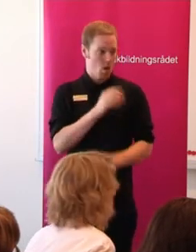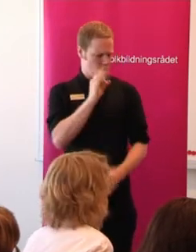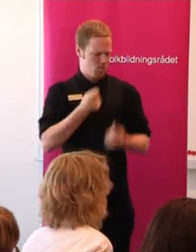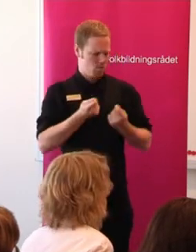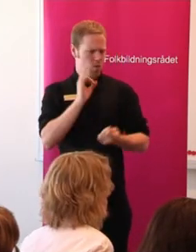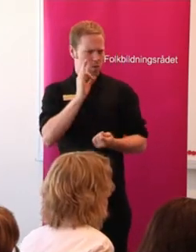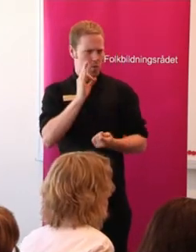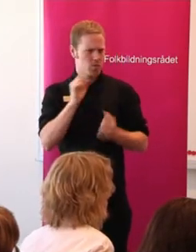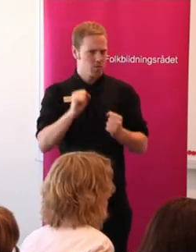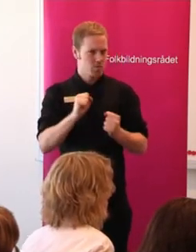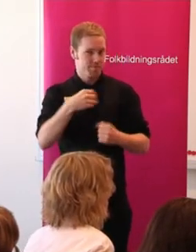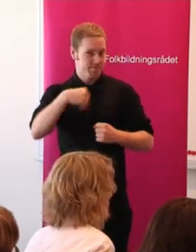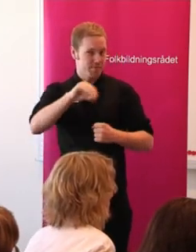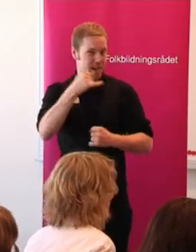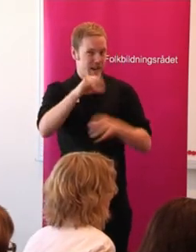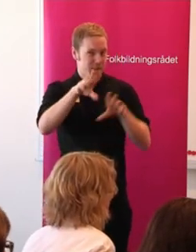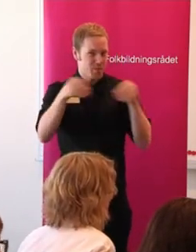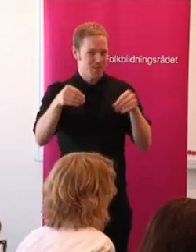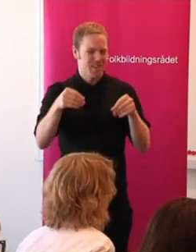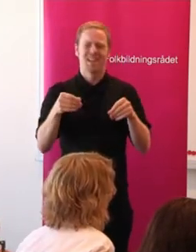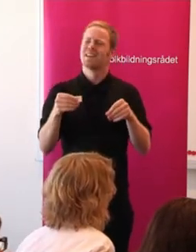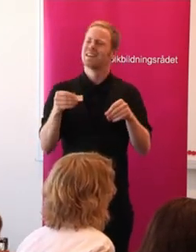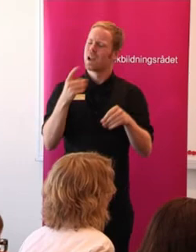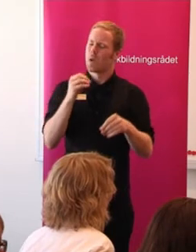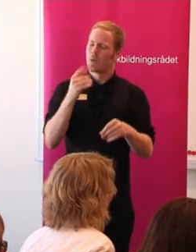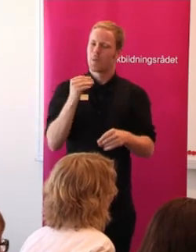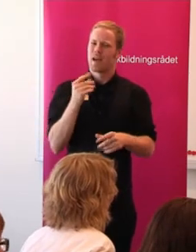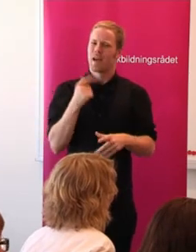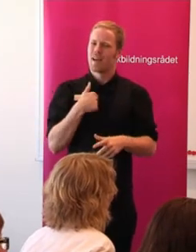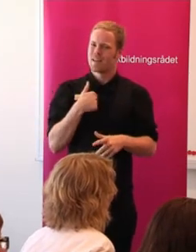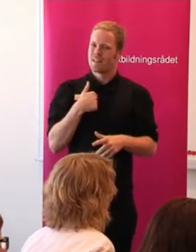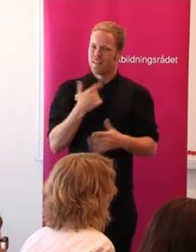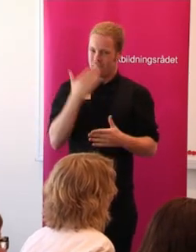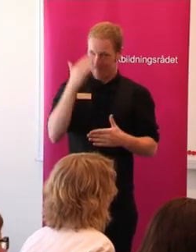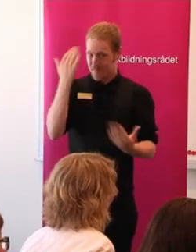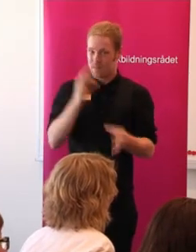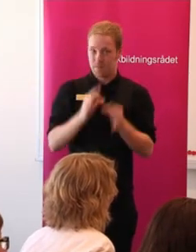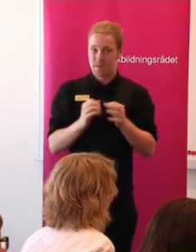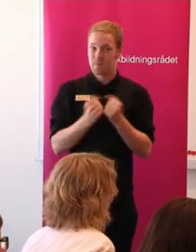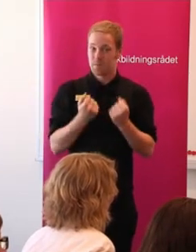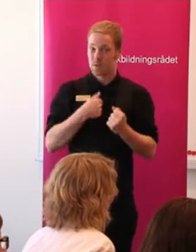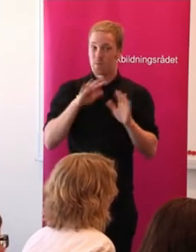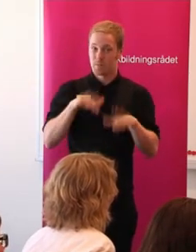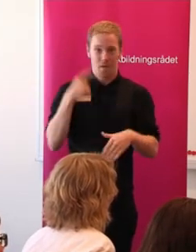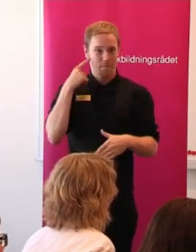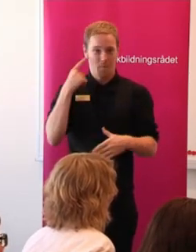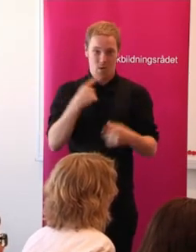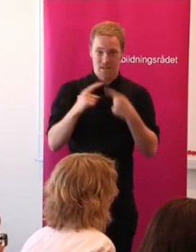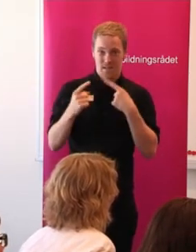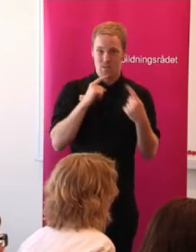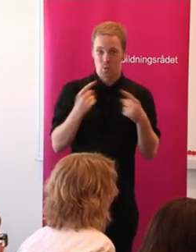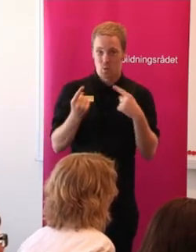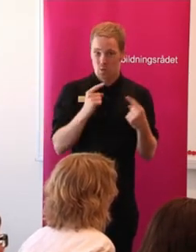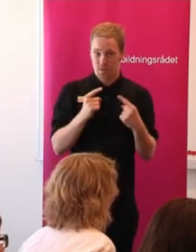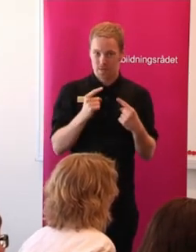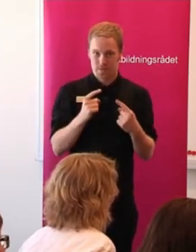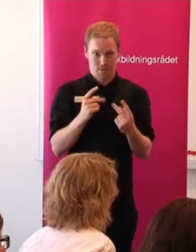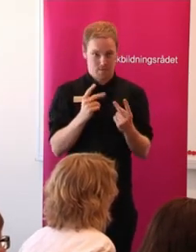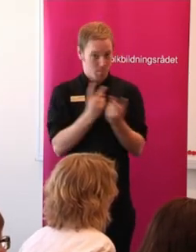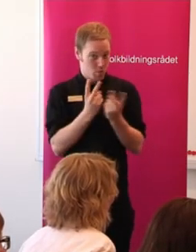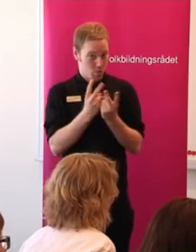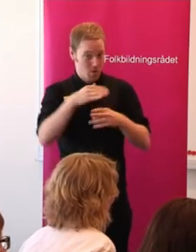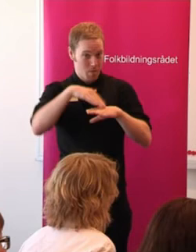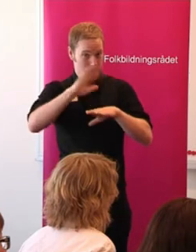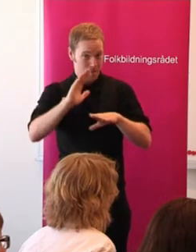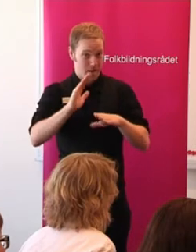Ja, jag kan inte exakt hur det ser ut, men jag har hört glunkas om att det kommer att finnas resurser. Och det betyder där att det kommer att finnas fler och platser på och jag kommer att